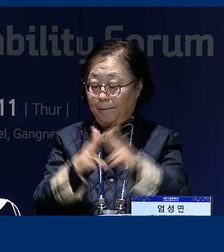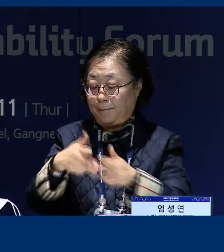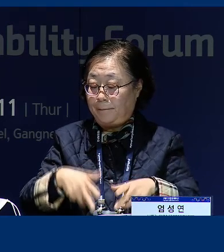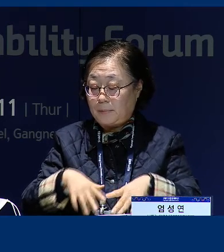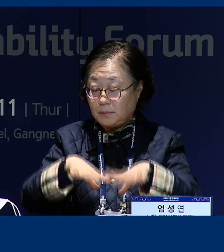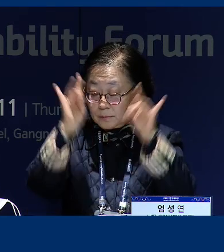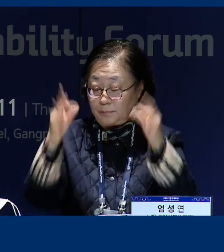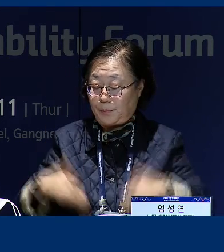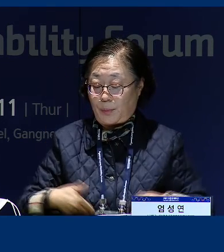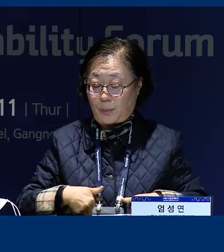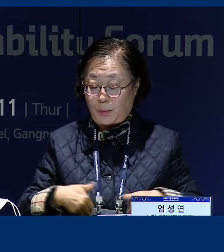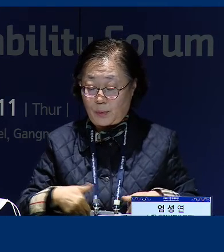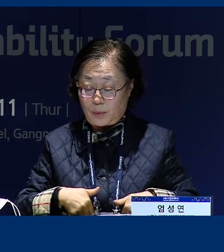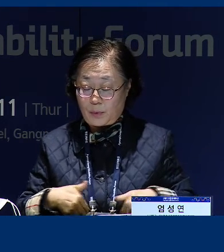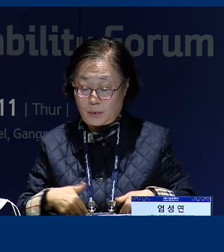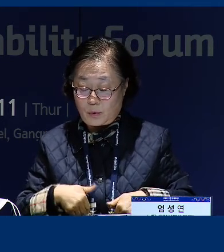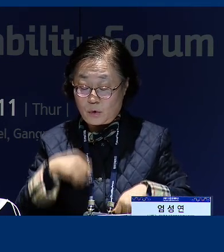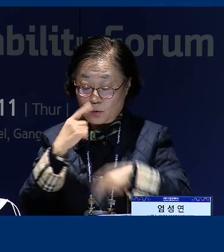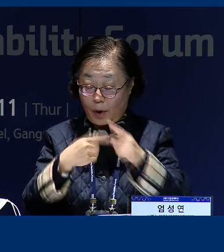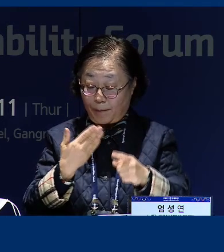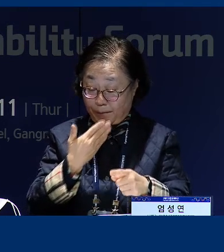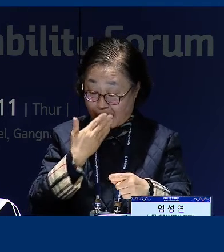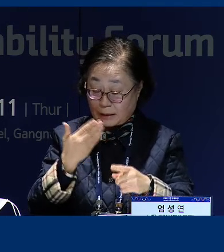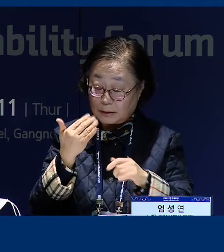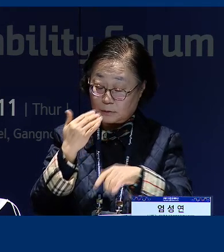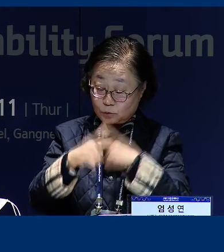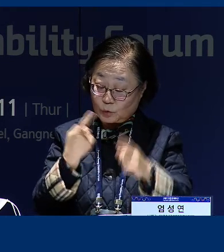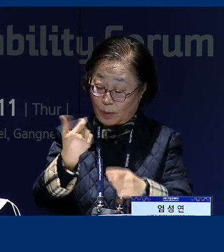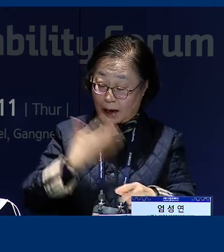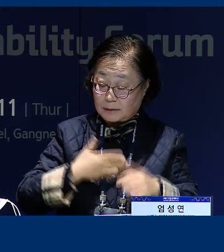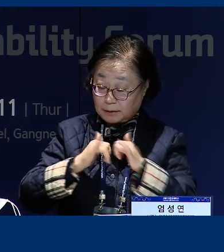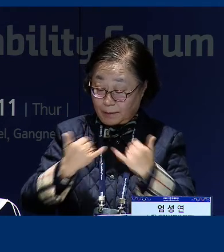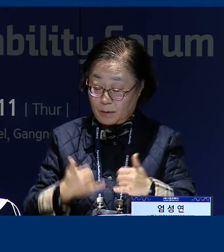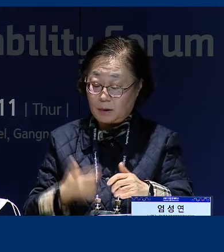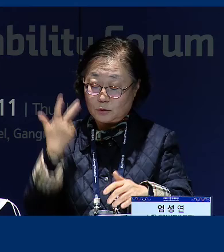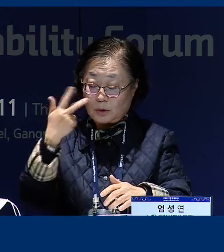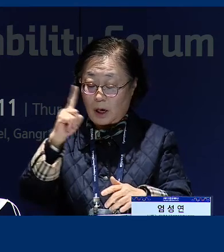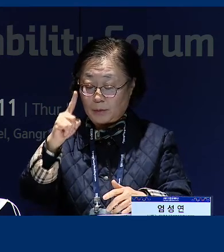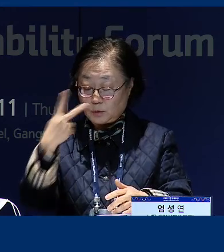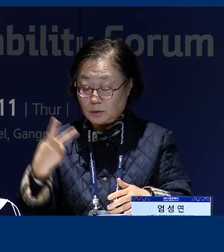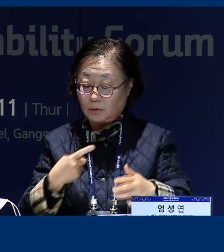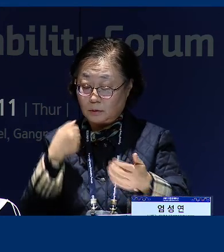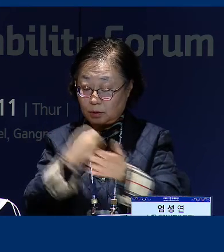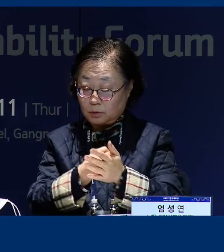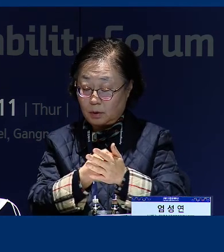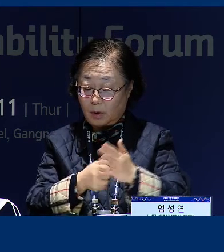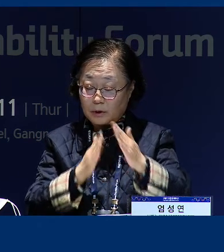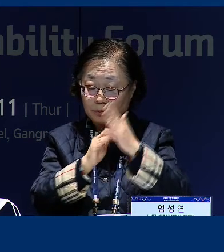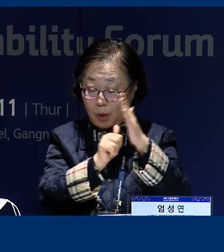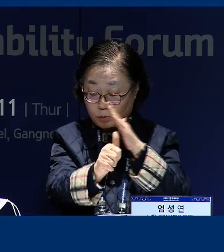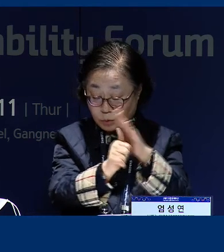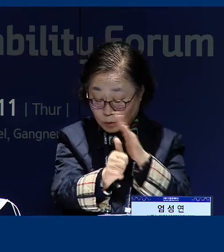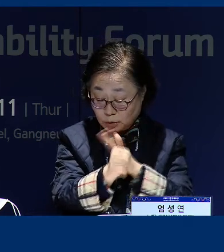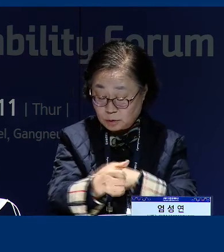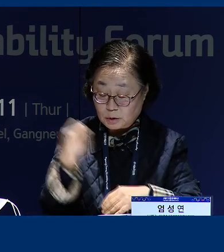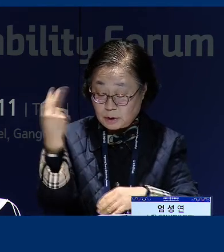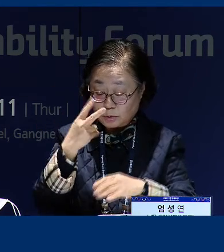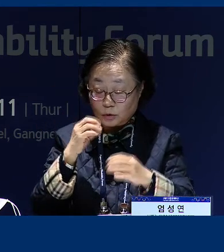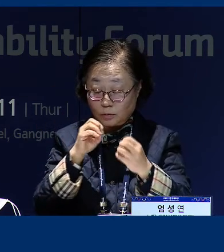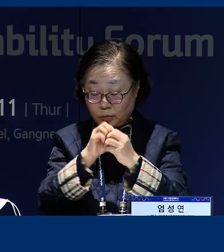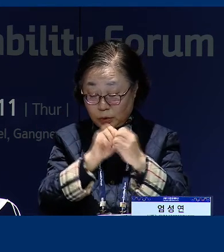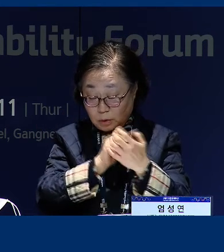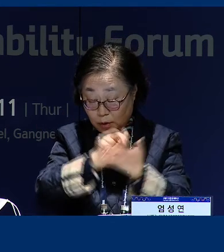홀몸 노인들을 위하여서 필요한 상황이 있습니다. 또 수화 통역을 할 수